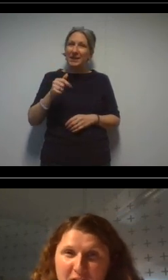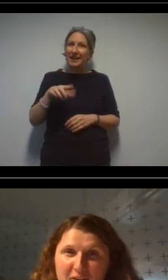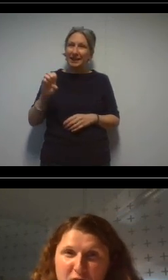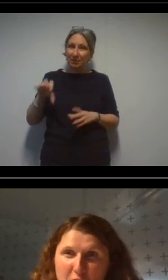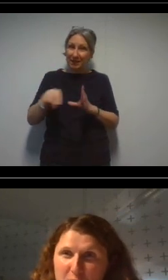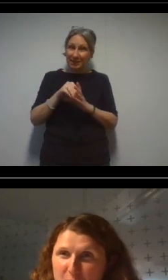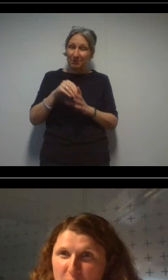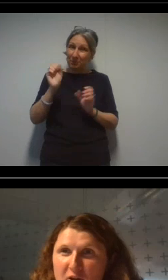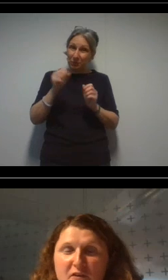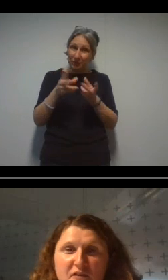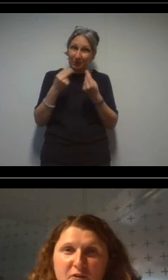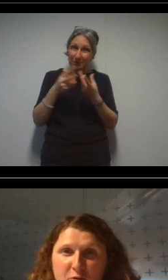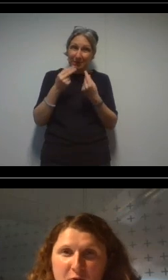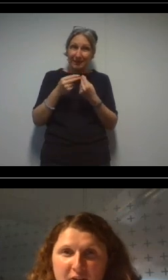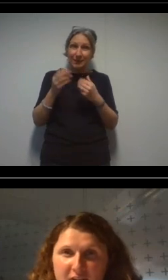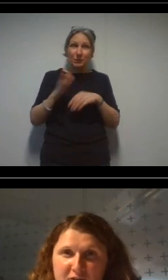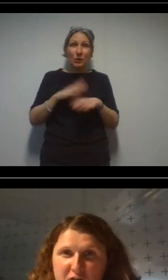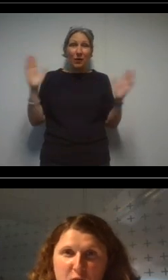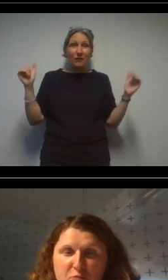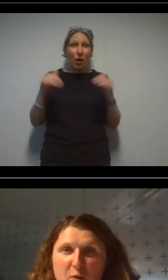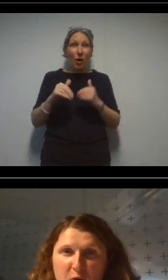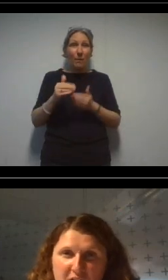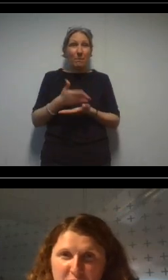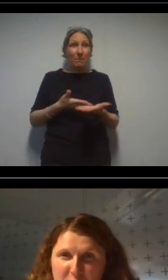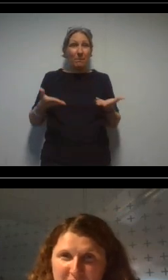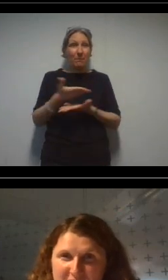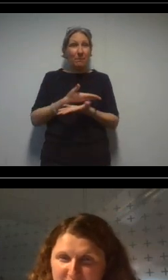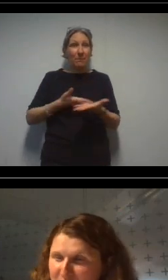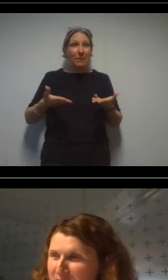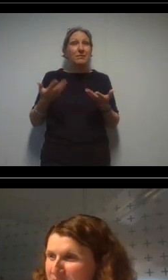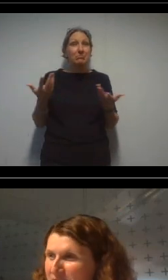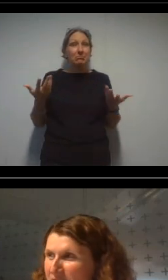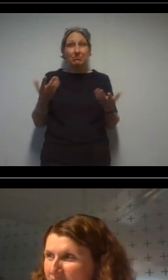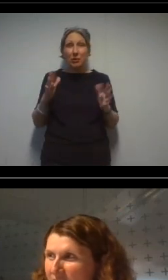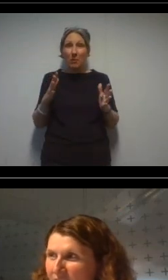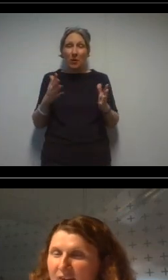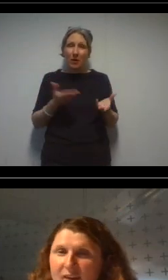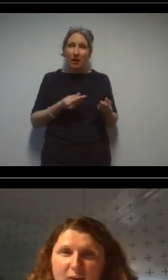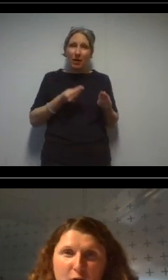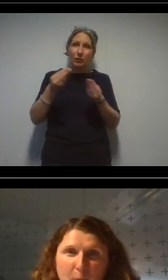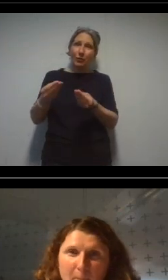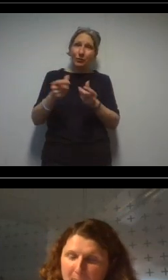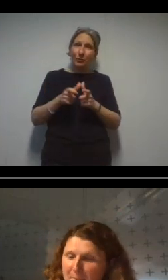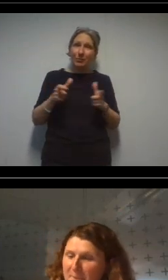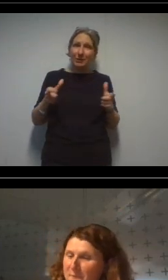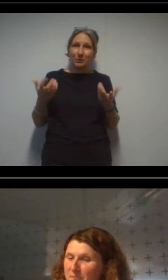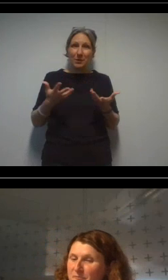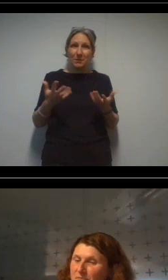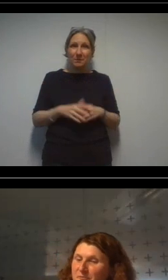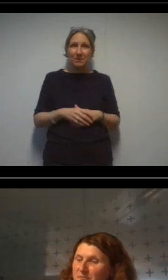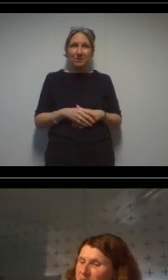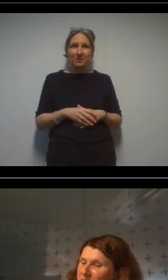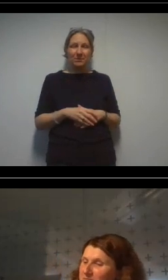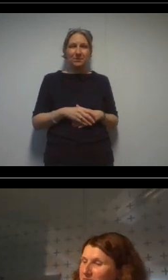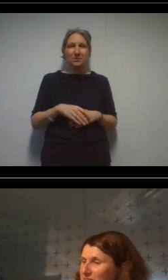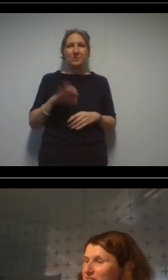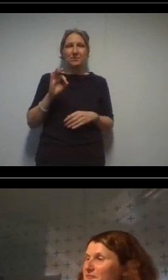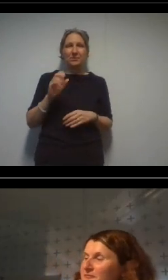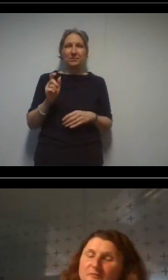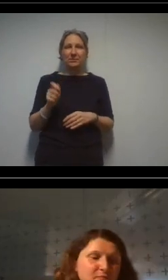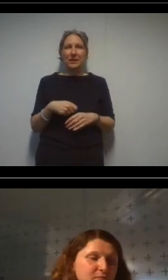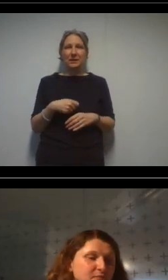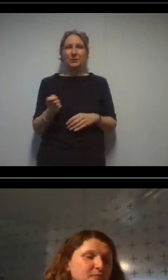sur les forums, comment vous l'avez vécu et ce que ça a pu apporter à l'entreprise? Oui, bien sûr. Alors, c'est en